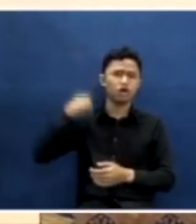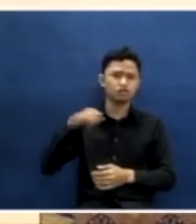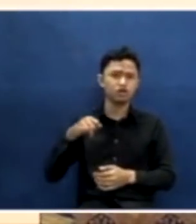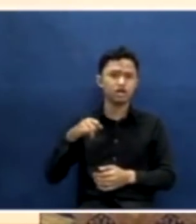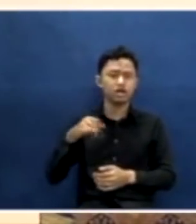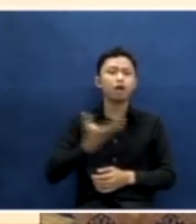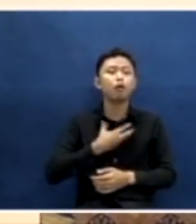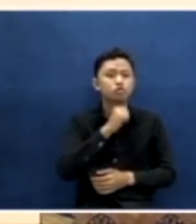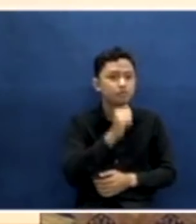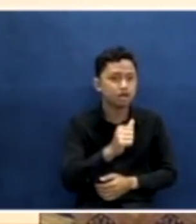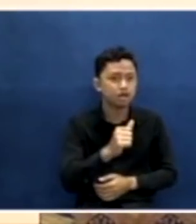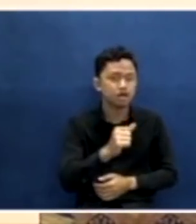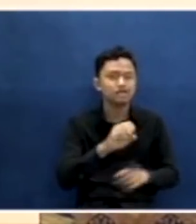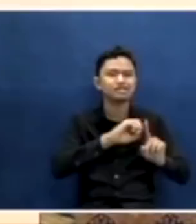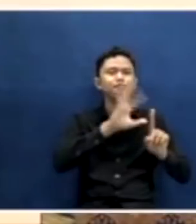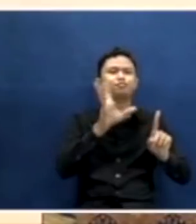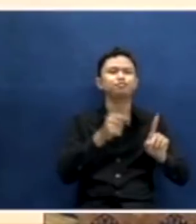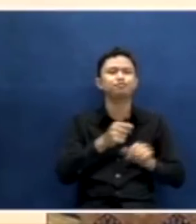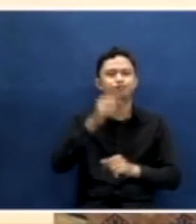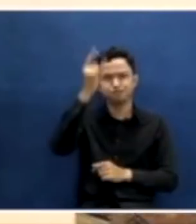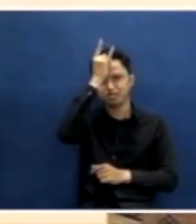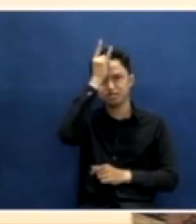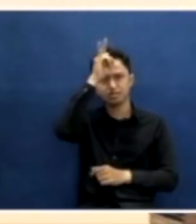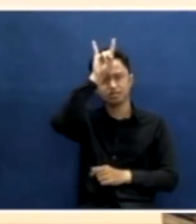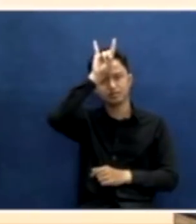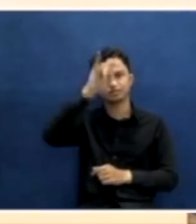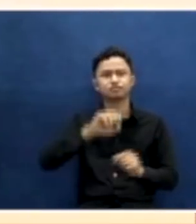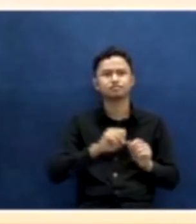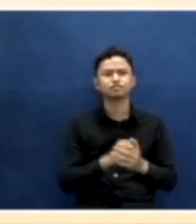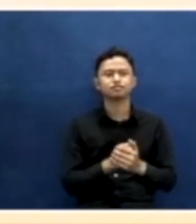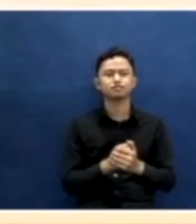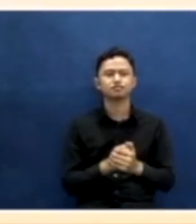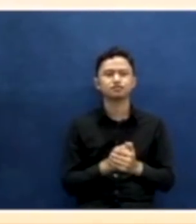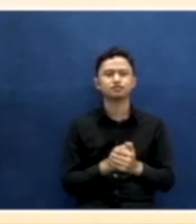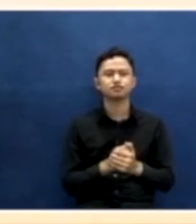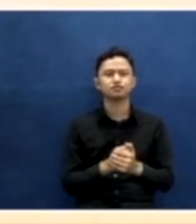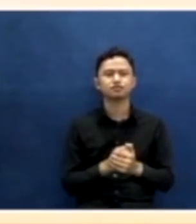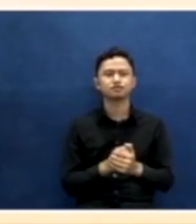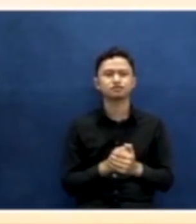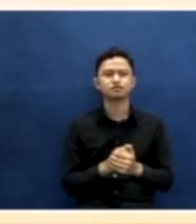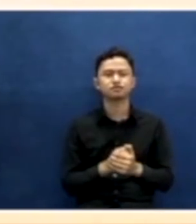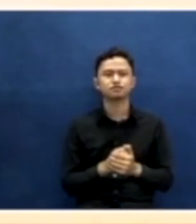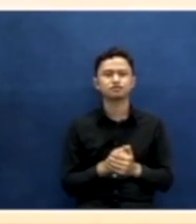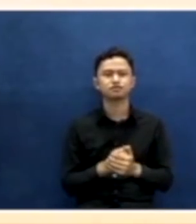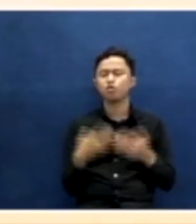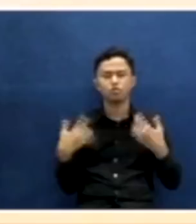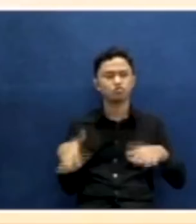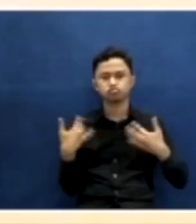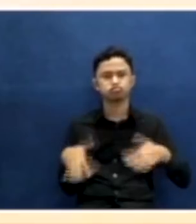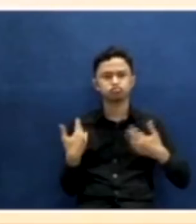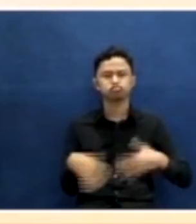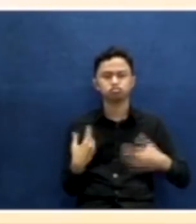siapa iblis dan orang-orang yang kemudian bersamanya Dan itu yang akan menjadikan kita memahami luar biasa itu